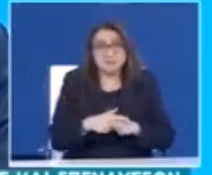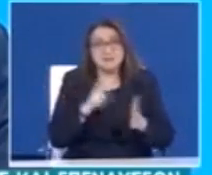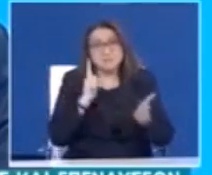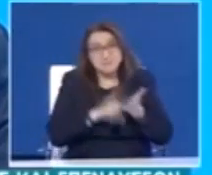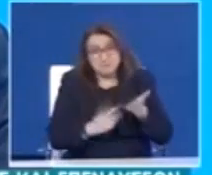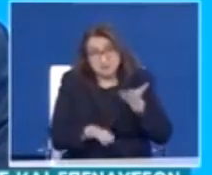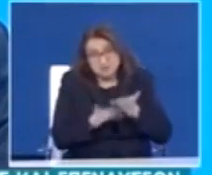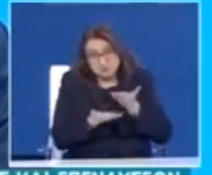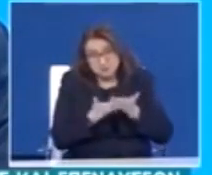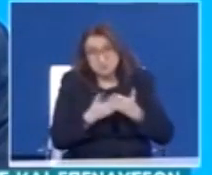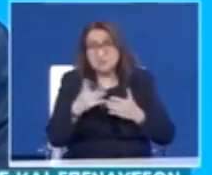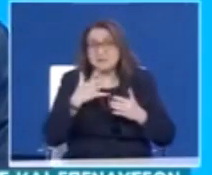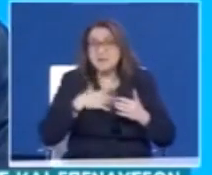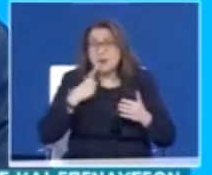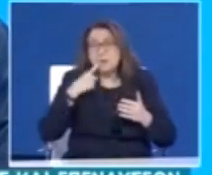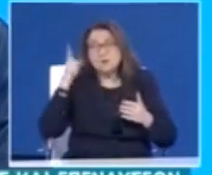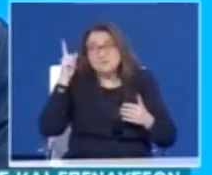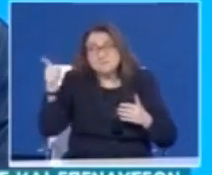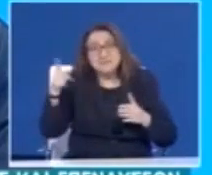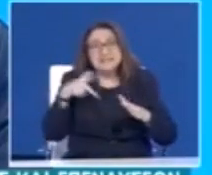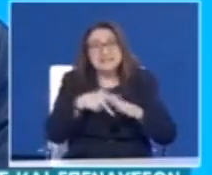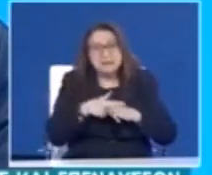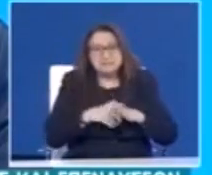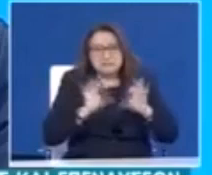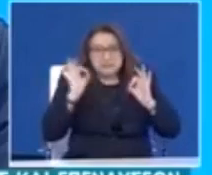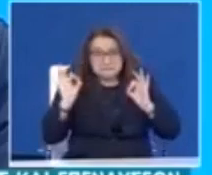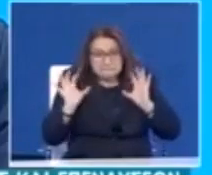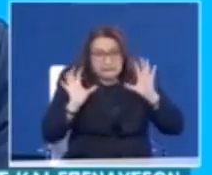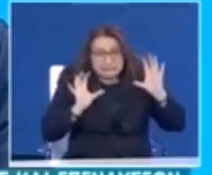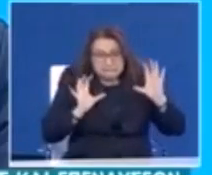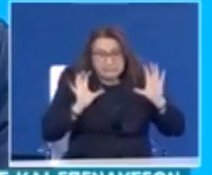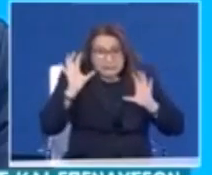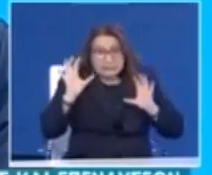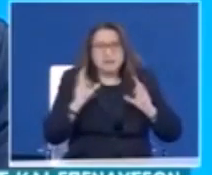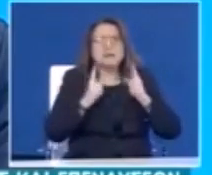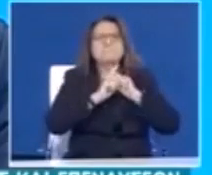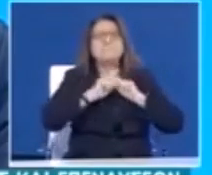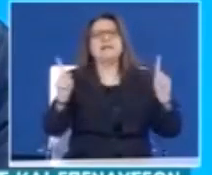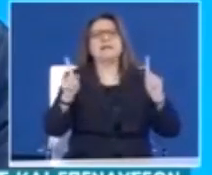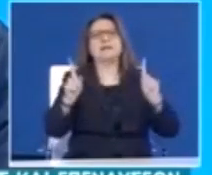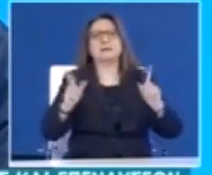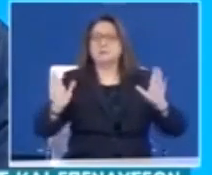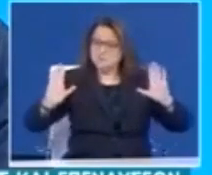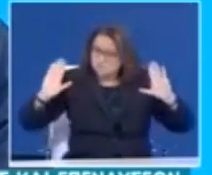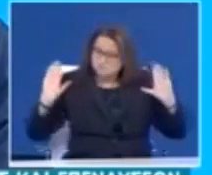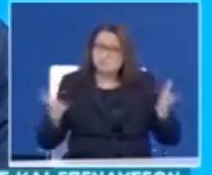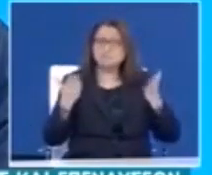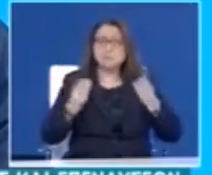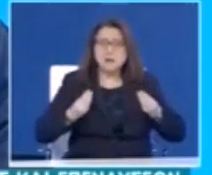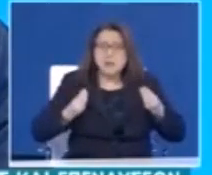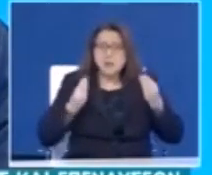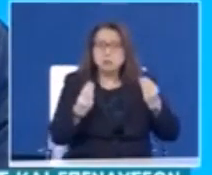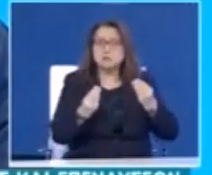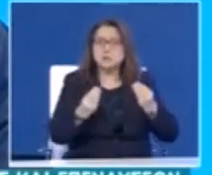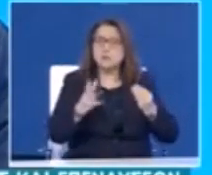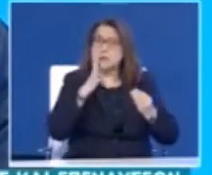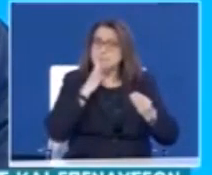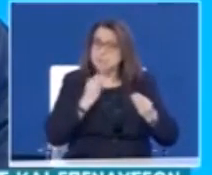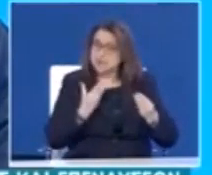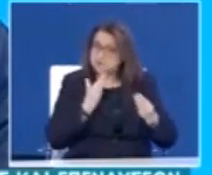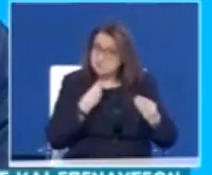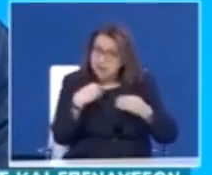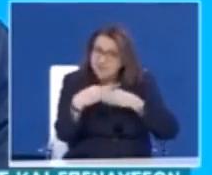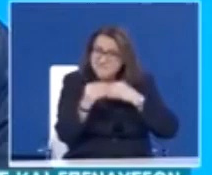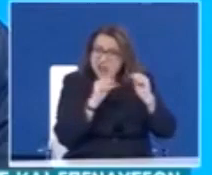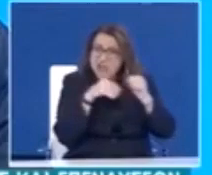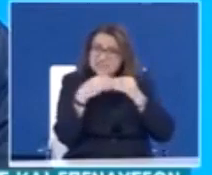κρίση. Να μην εξαντλούν σήμερα το τυπικό γράμμα του νόμου και της αυστηρότητας, αλλά με βέλτιστο τρόπο, εκεί φυσικά